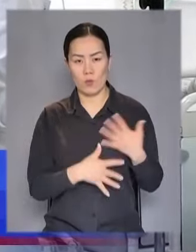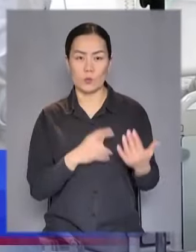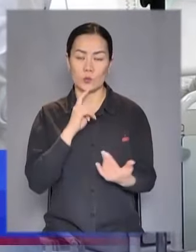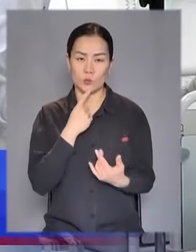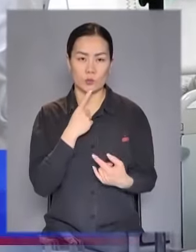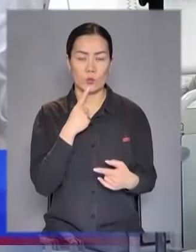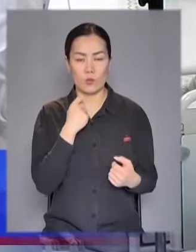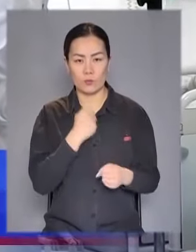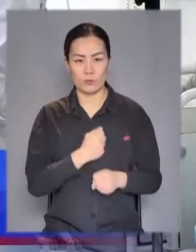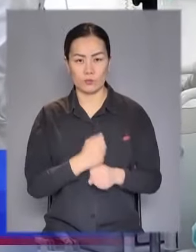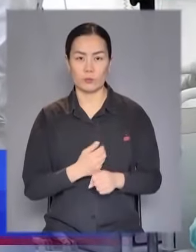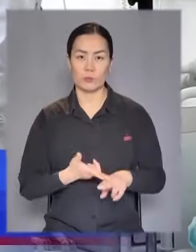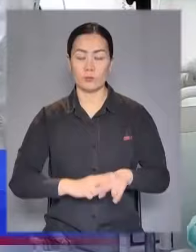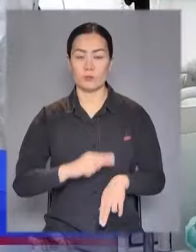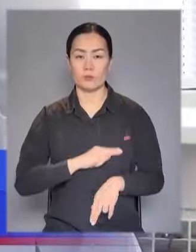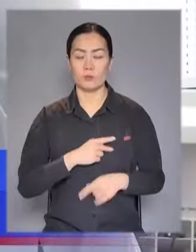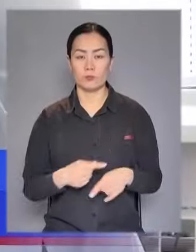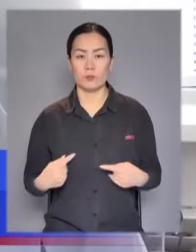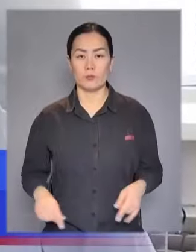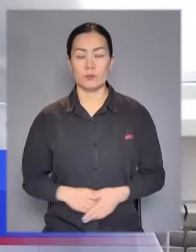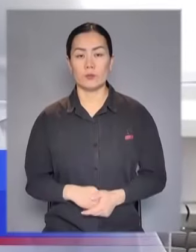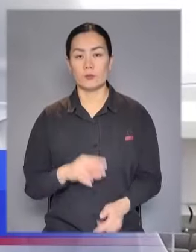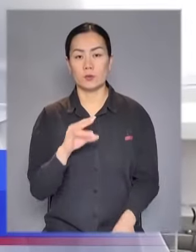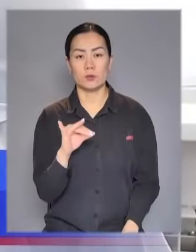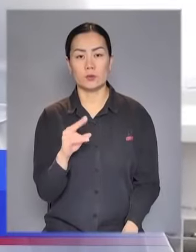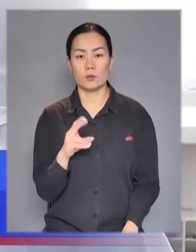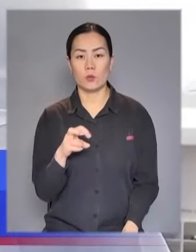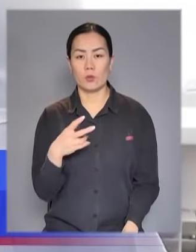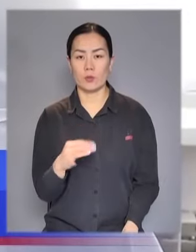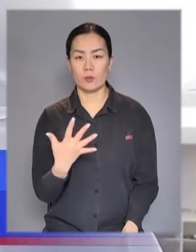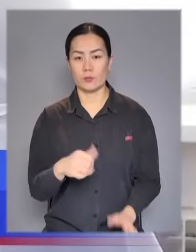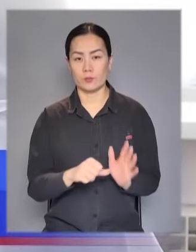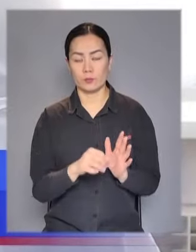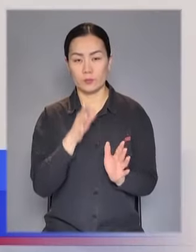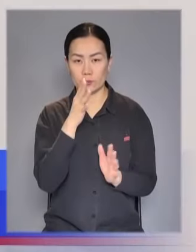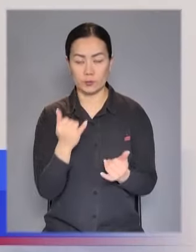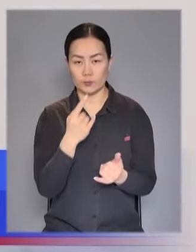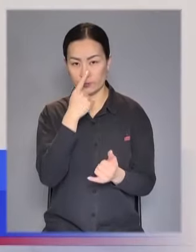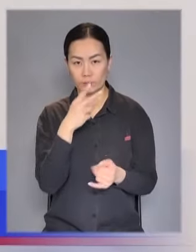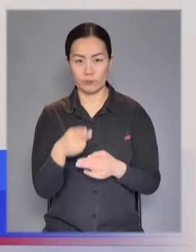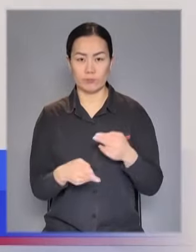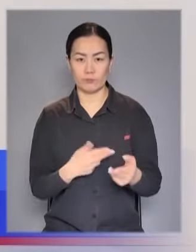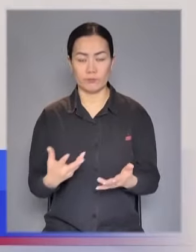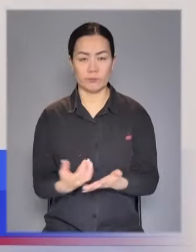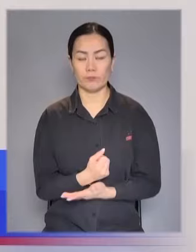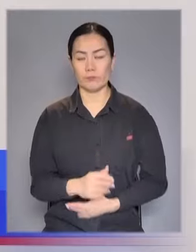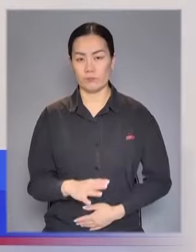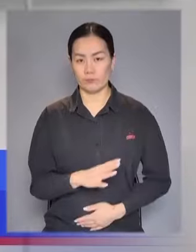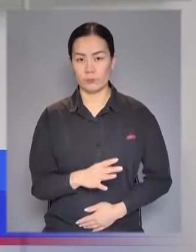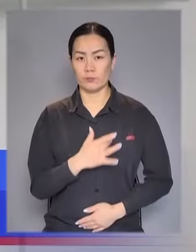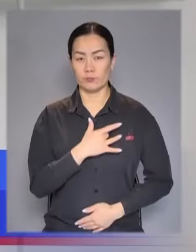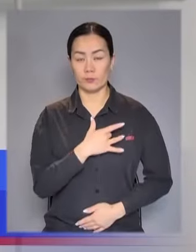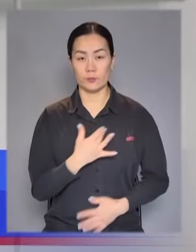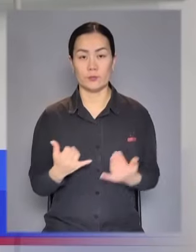аритмии, патологии сосудов, аневризмы. Николаю Бондаренко 56 лет. На днях ему была проведена операция на